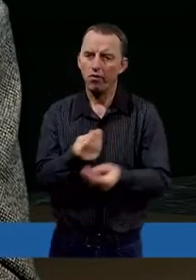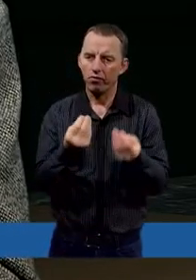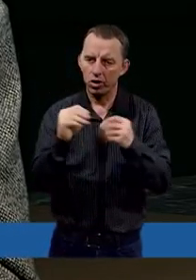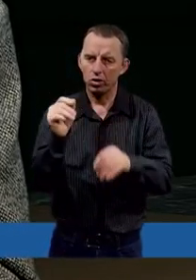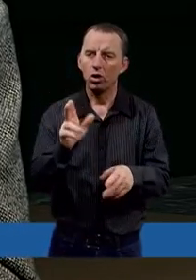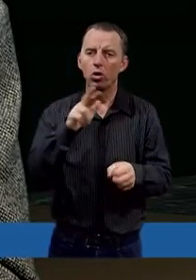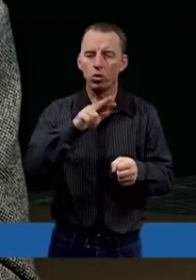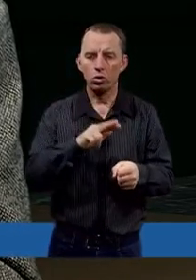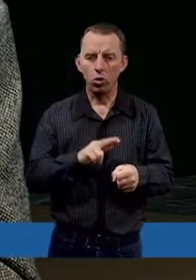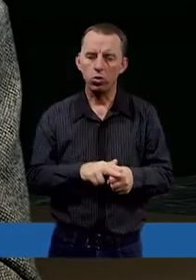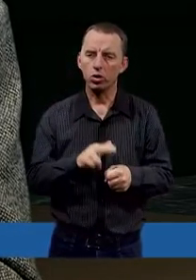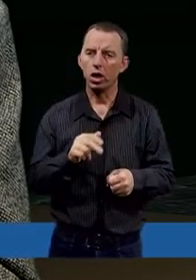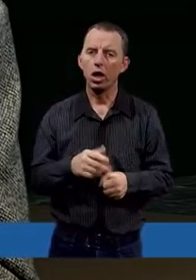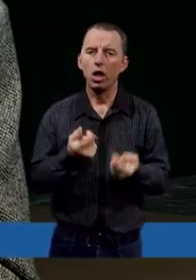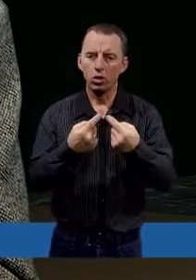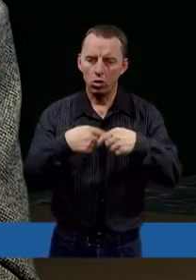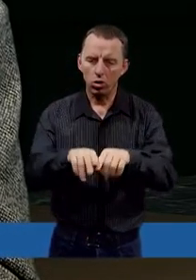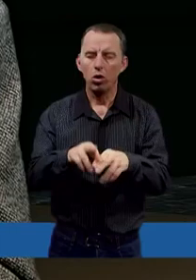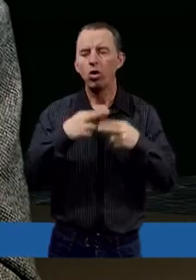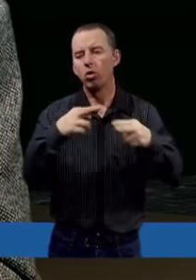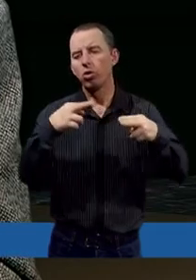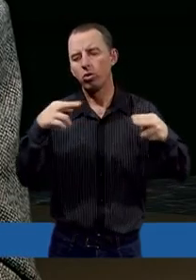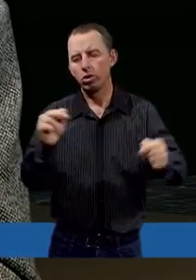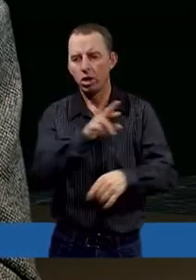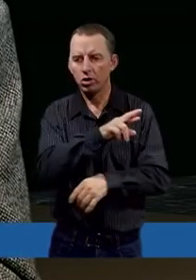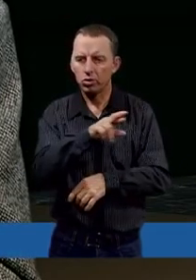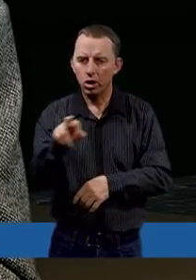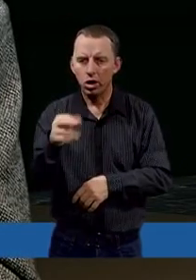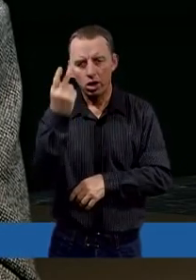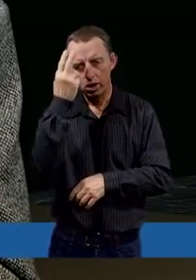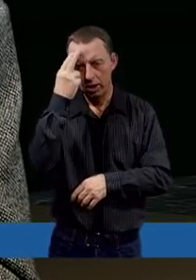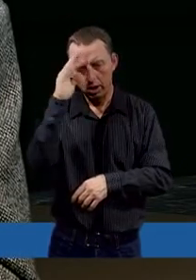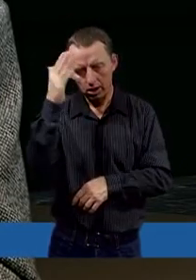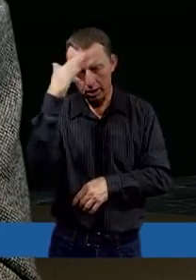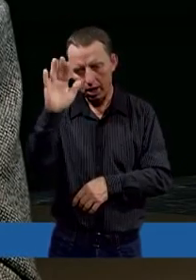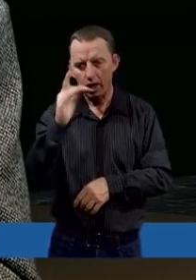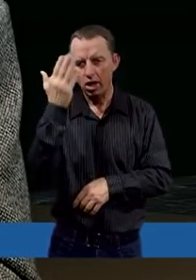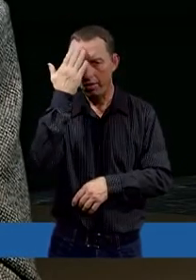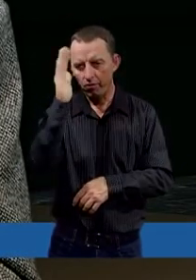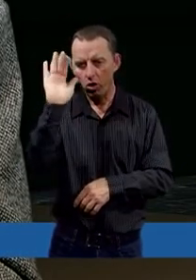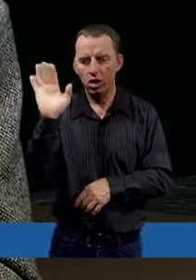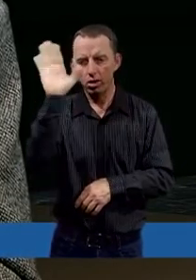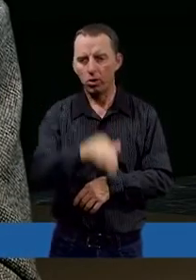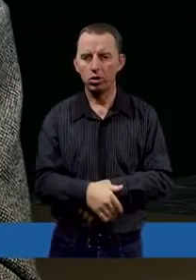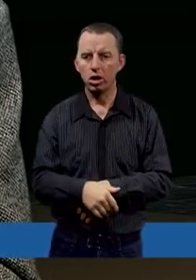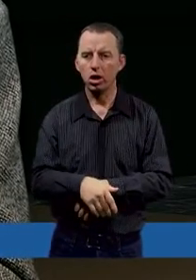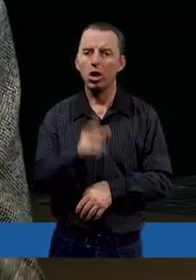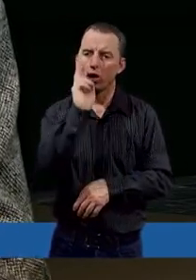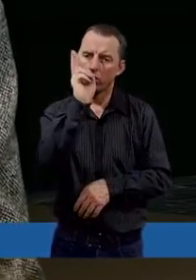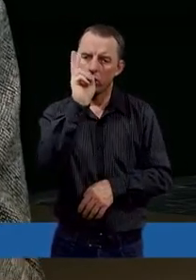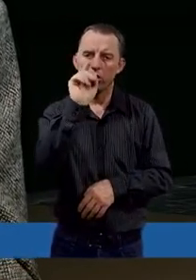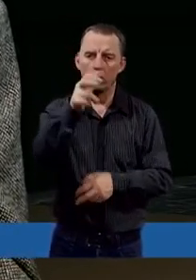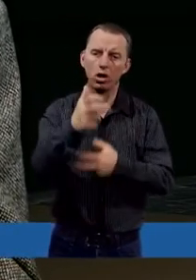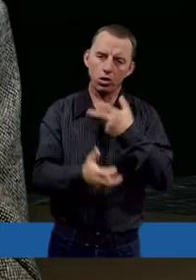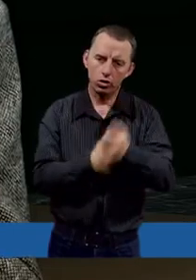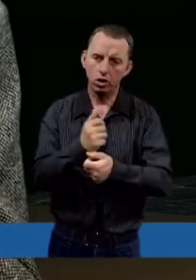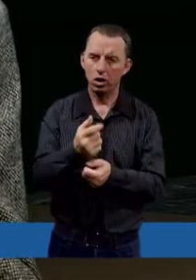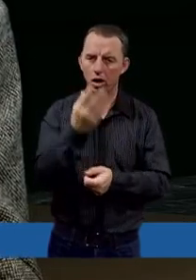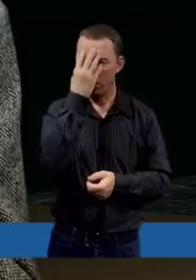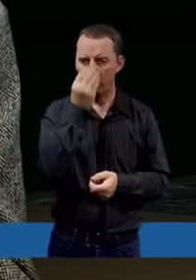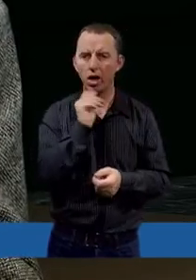dokonywali różnych rzeczy. Czy oni nie znali woli Bożej? ktoś im tak zaciemnił ich obraz,